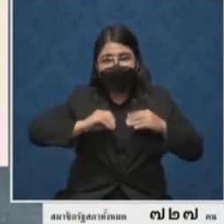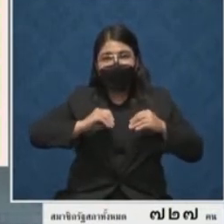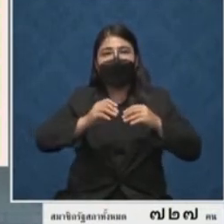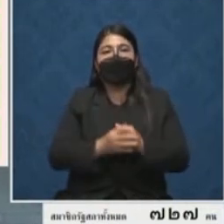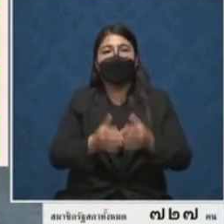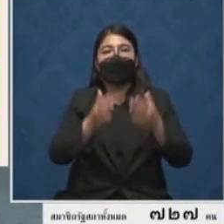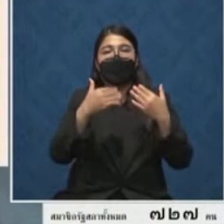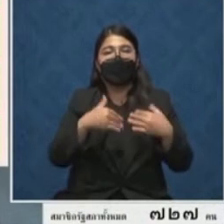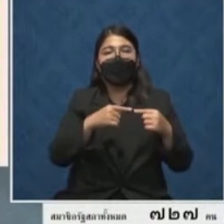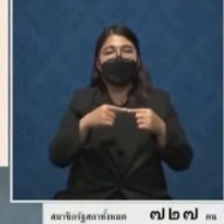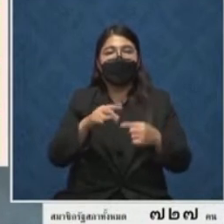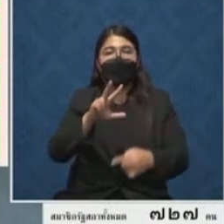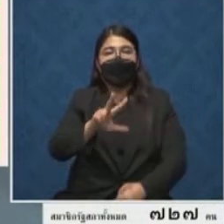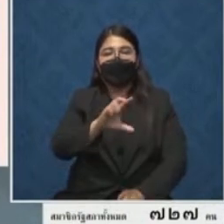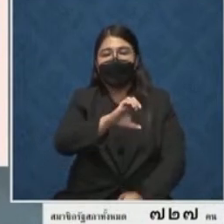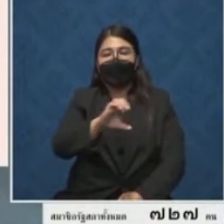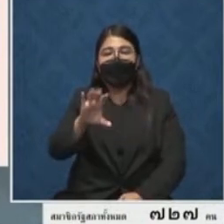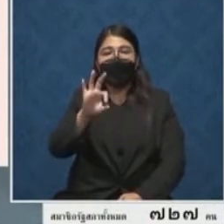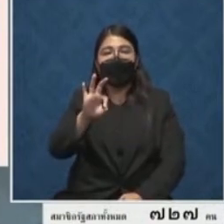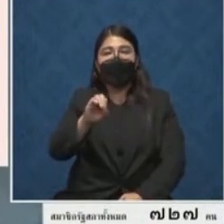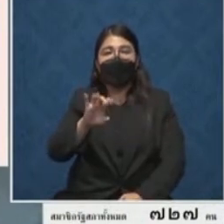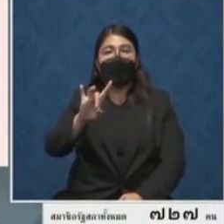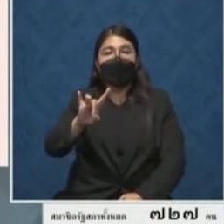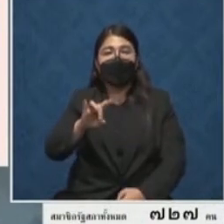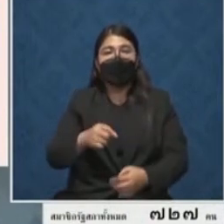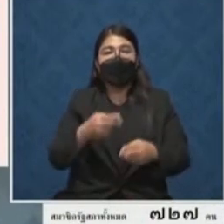398นางมณพรเจริญศรี